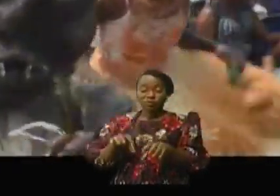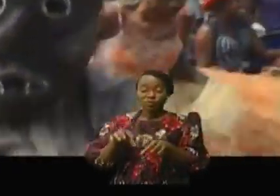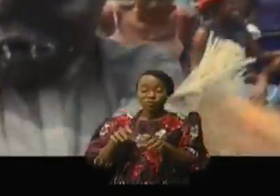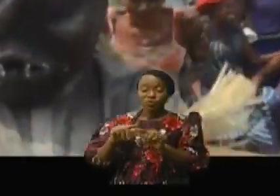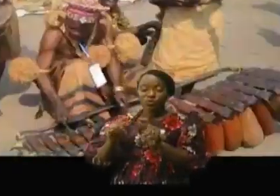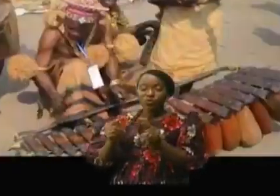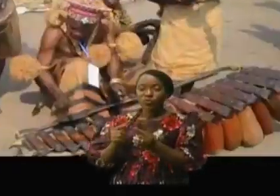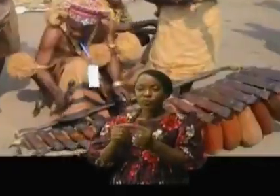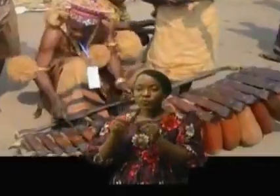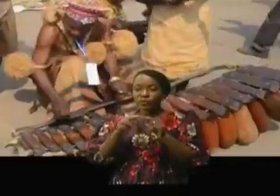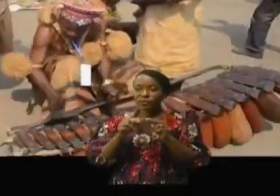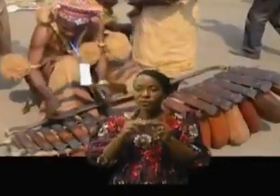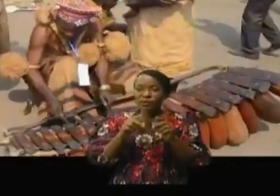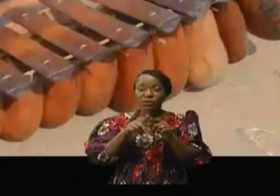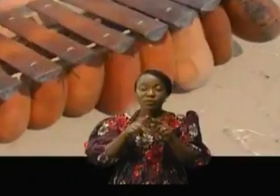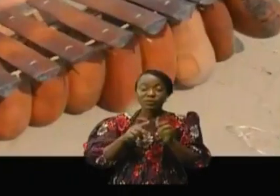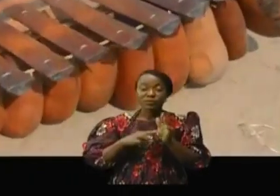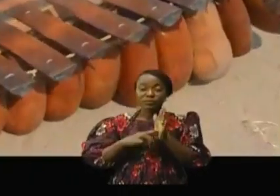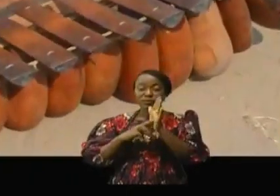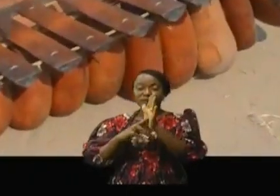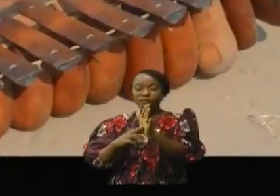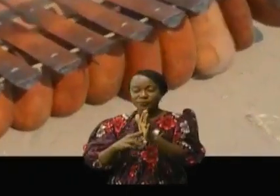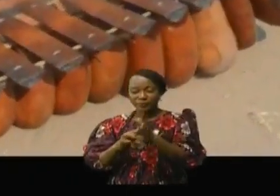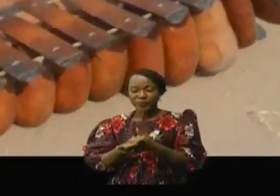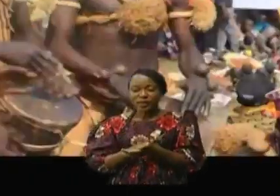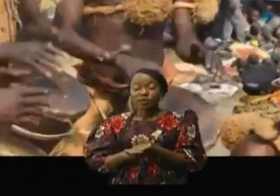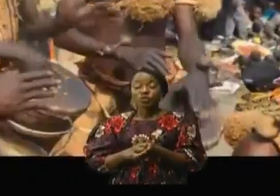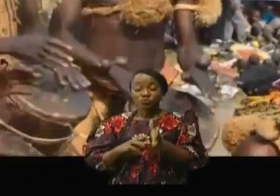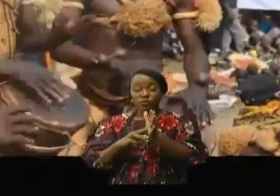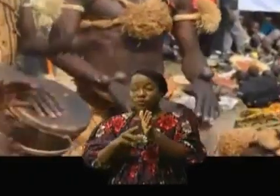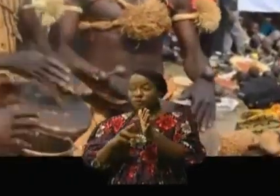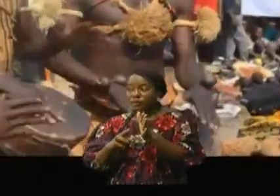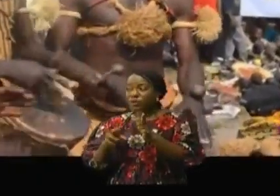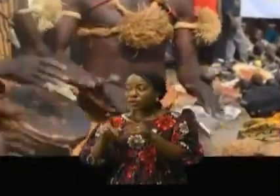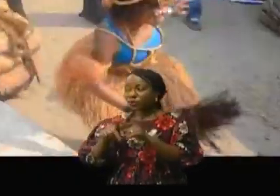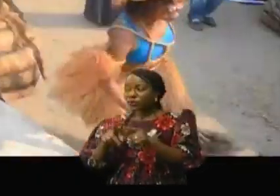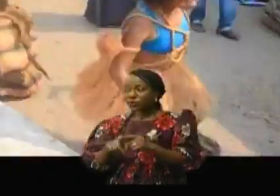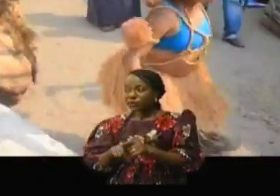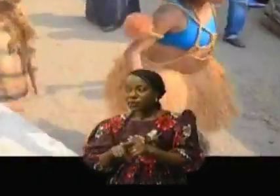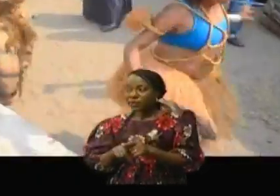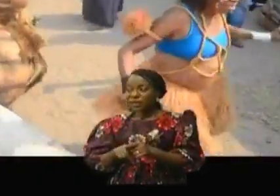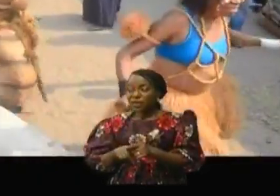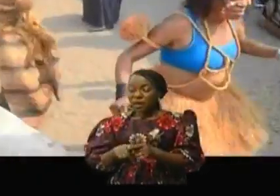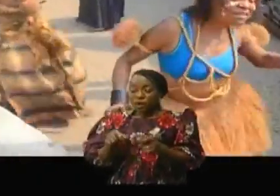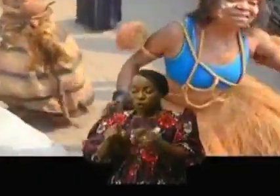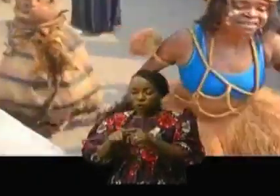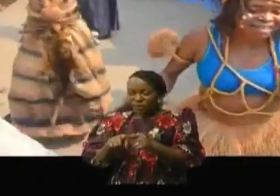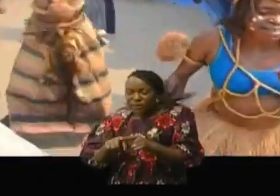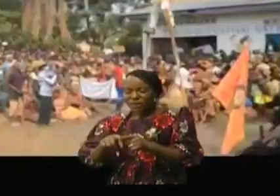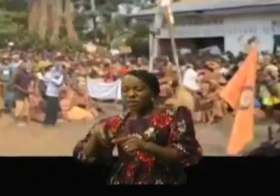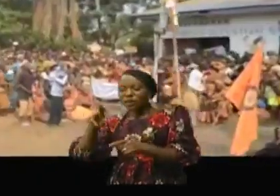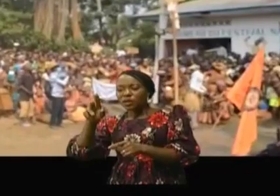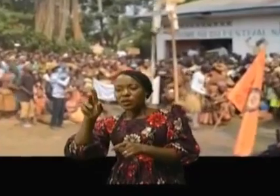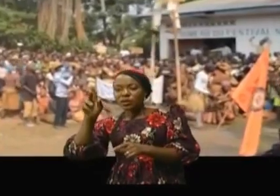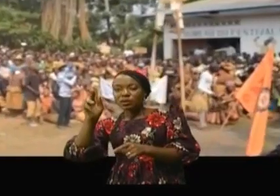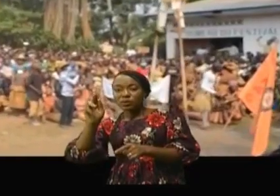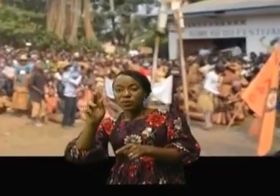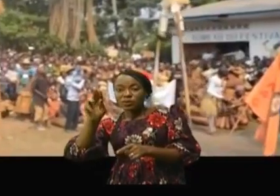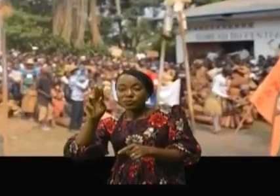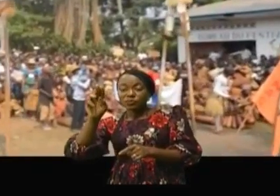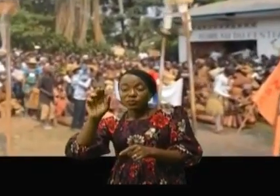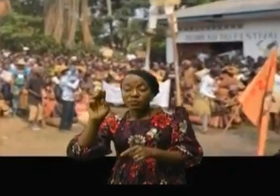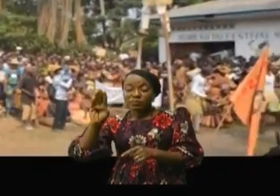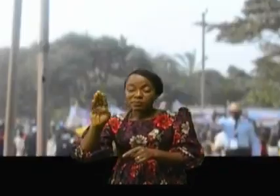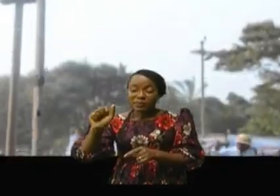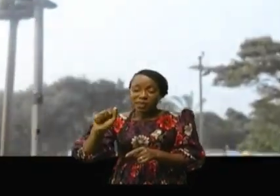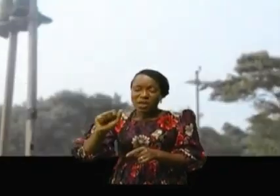folkloriques ont successivement démontré leurs talents, notamment les Diwila, les Bagamba, les Kuba, les Bantandu et